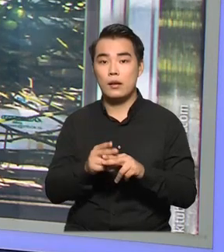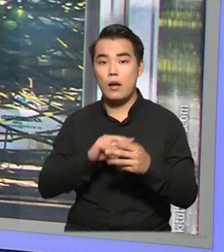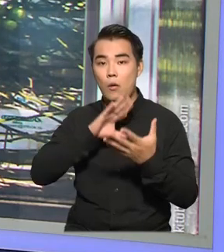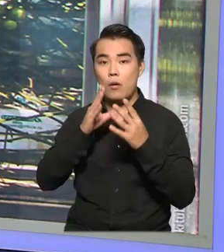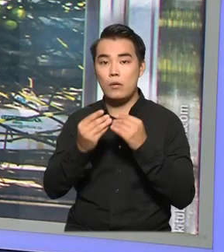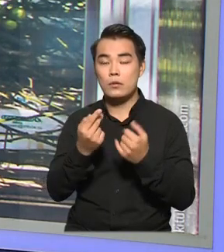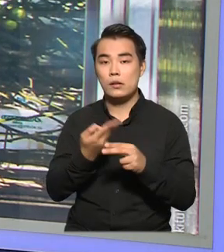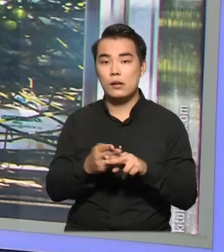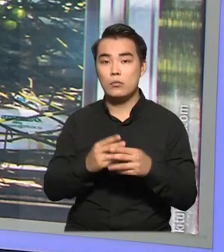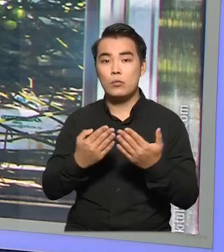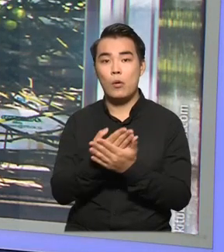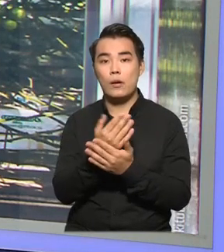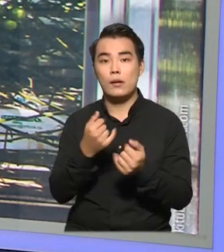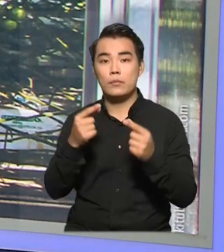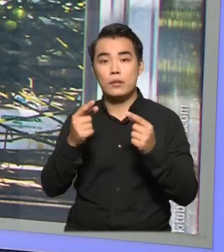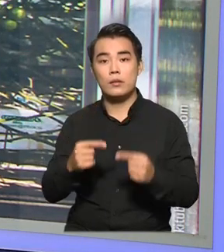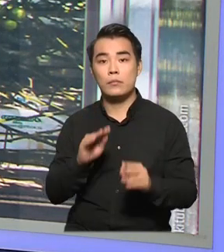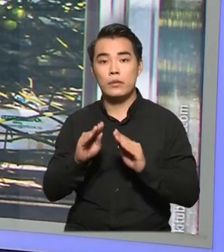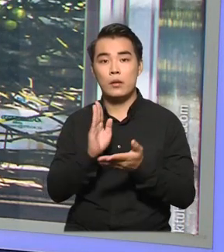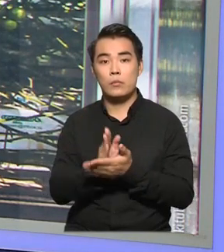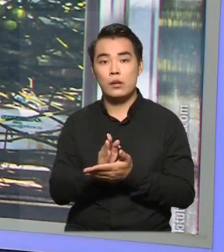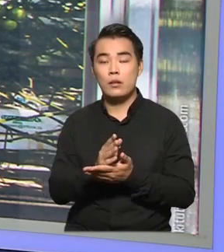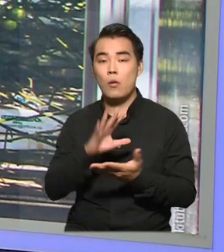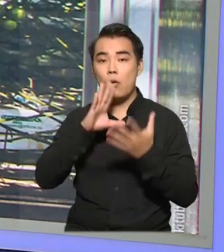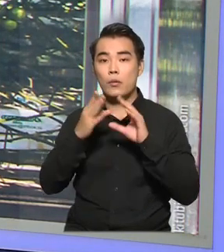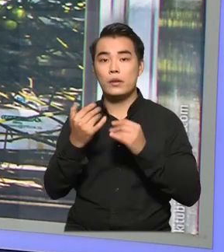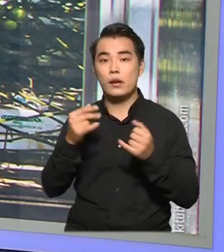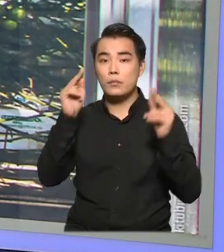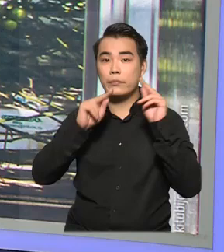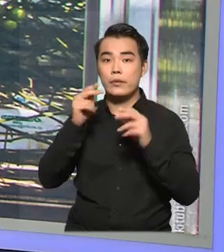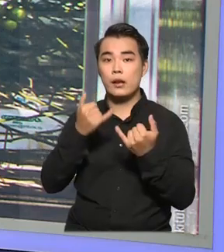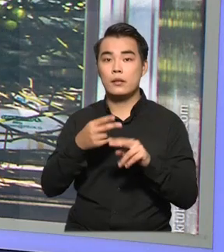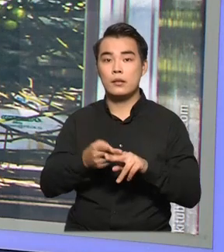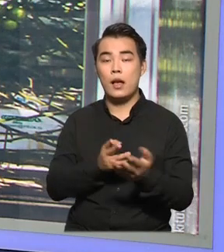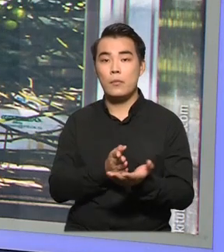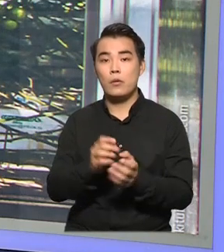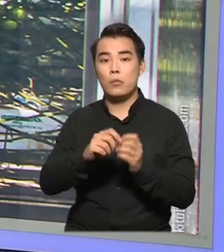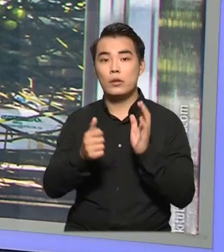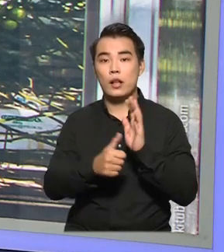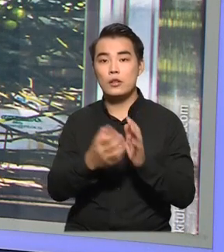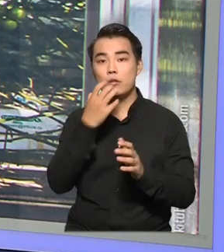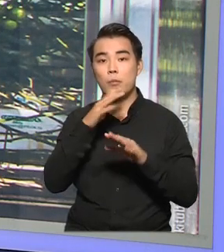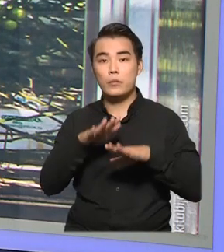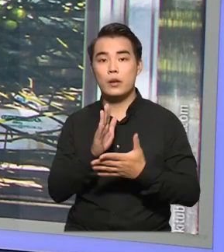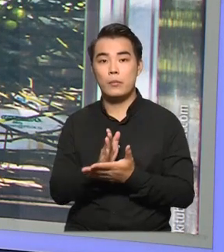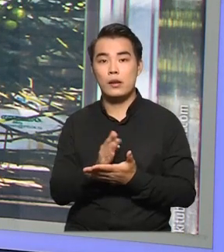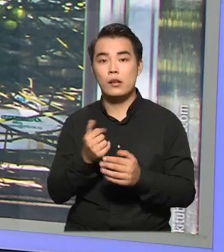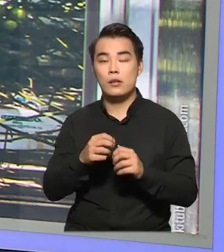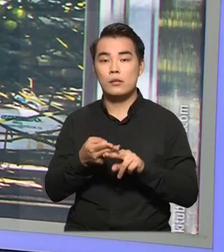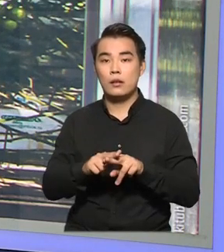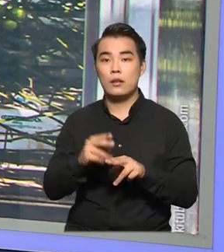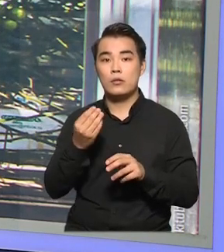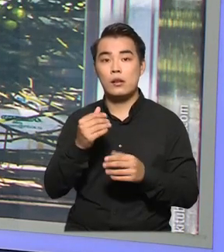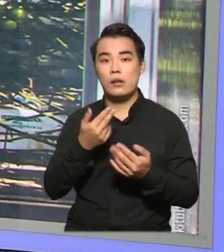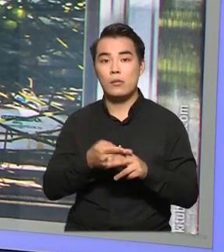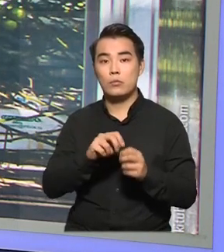жаңа сұрыптар шығармақ ниетте. Жалпы қазір қаладағы білім ошақтарында 16 жылжай бар екен, жылжай саны 16-ға